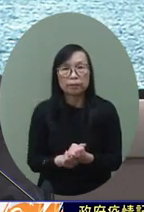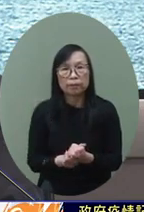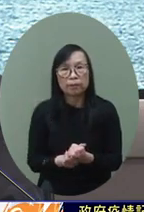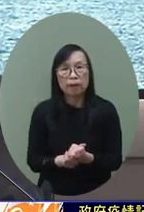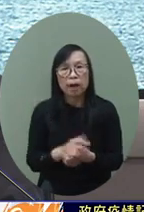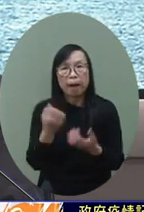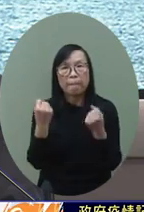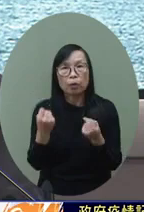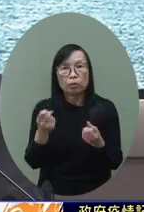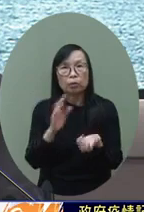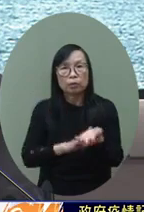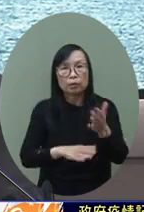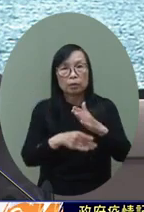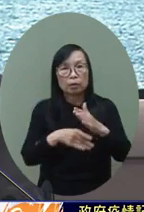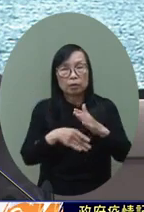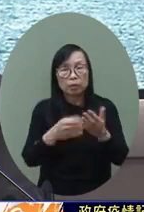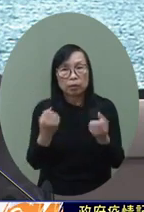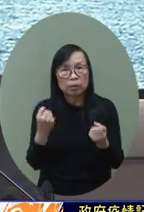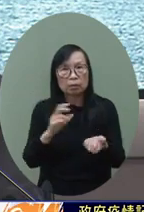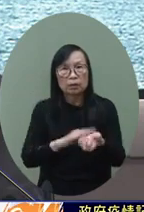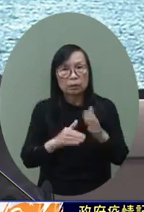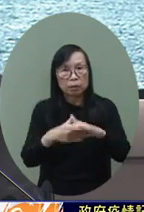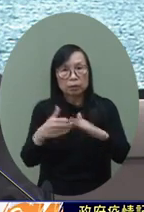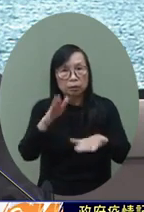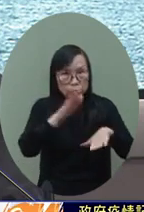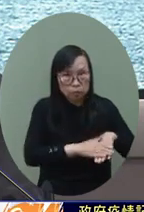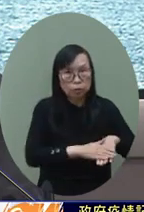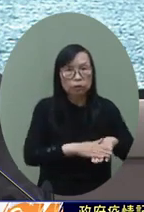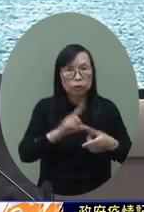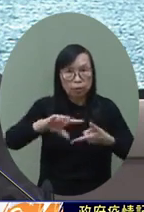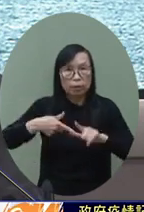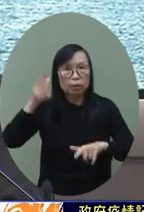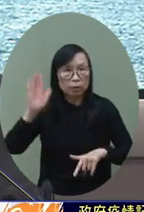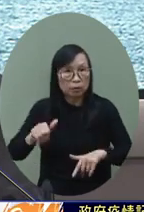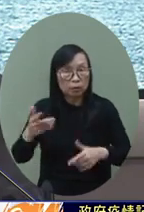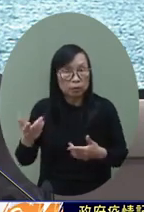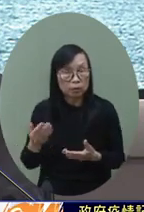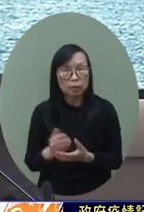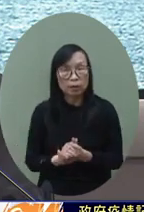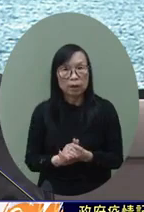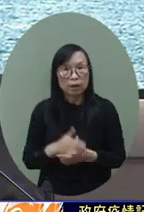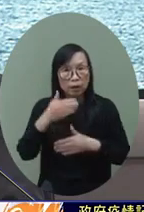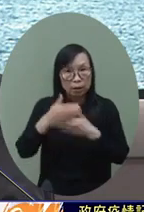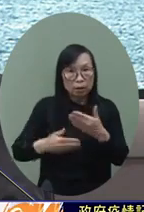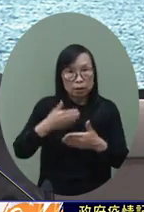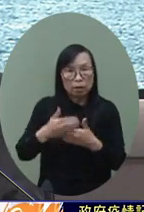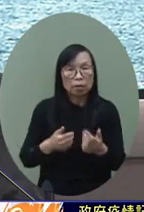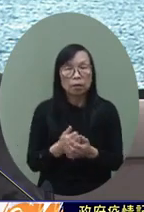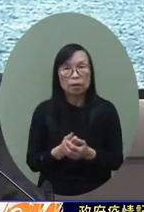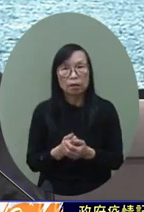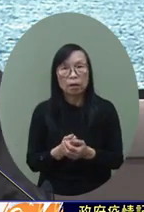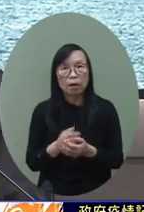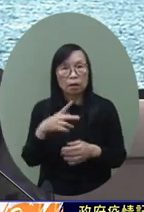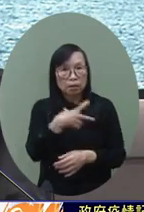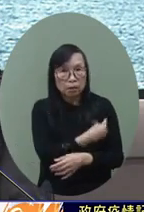喺普通醫務所都已經可以有嘅儲存方法啦。咁嗰啲當然都可以透過多啲嘅注